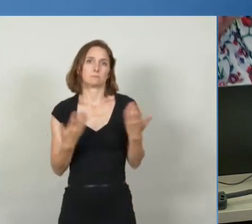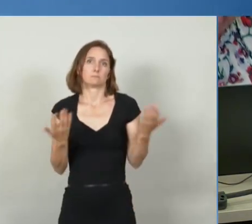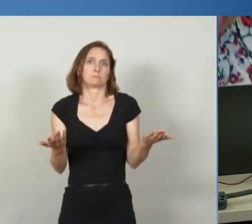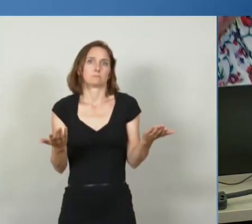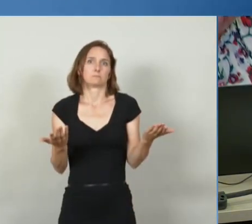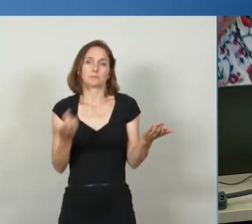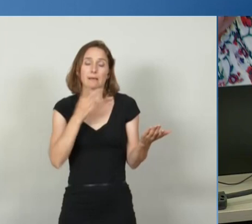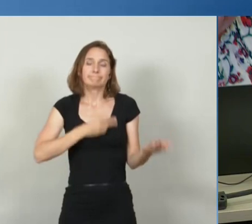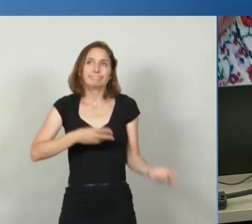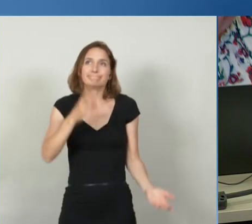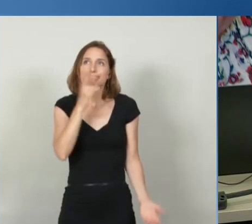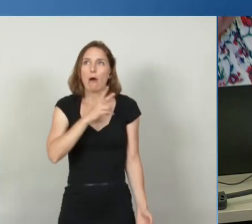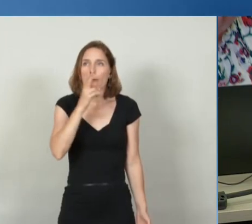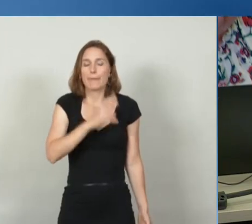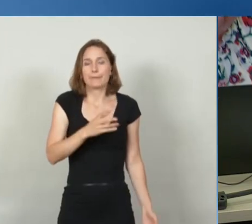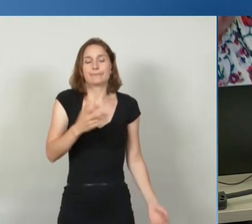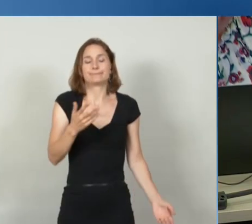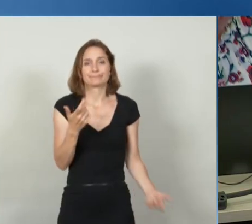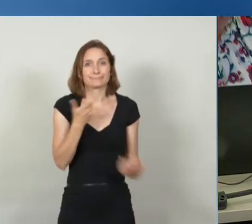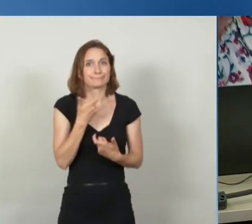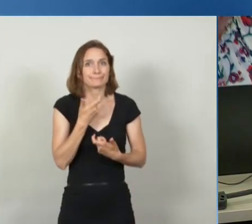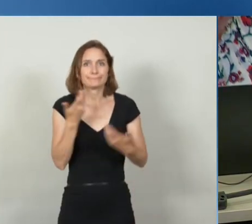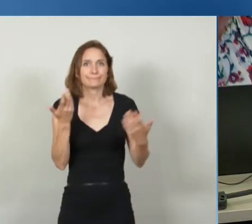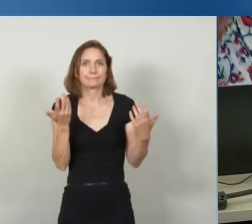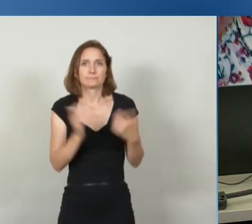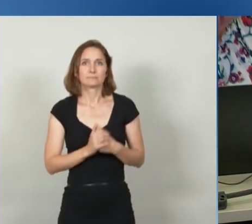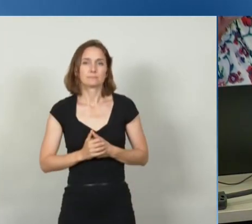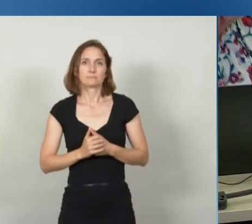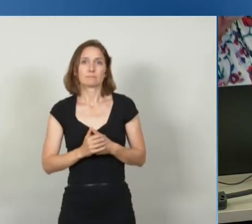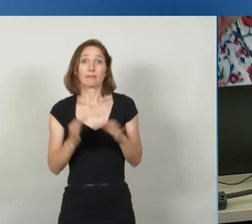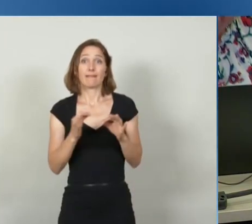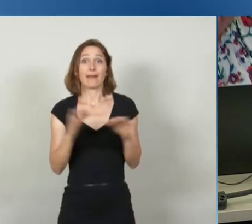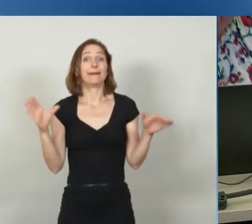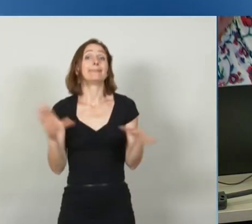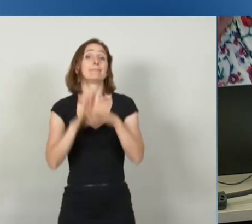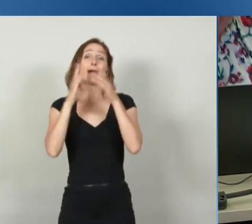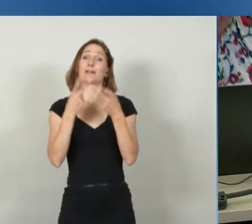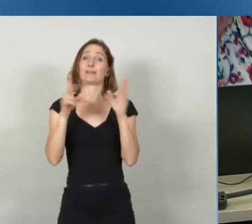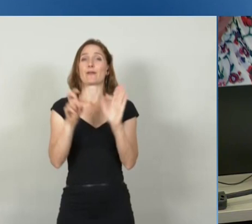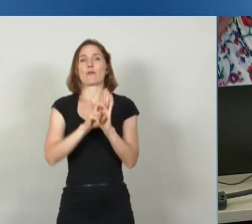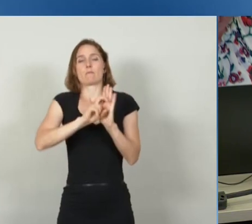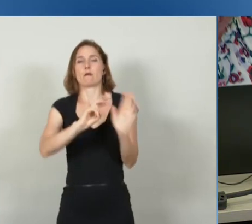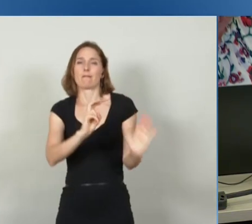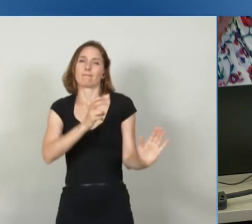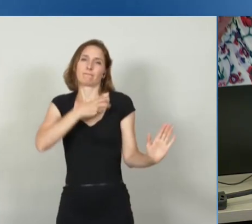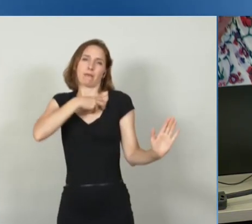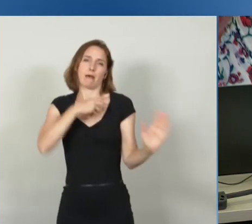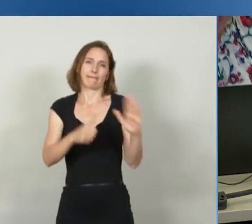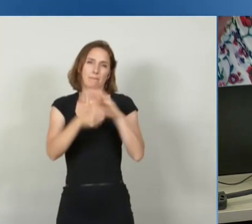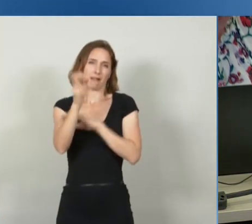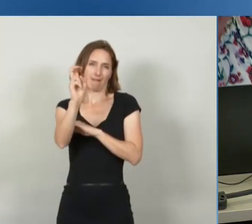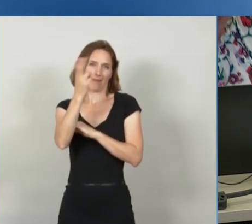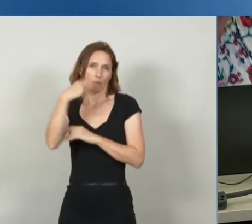très c'est très drôle et fondamentalement sur l'image de Grenoble enfin capitale verte européenne dans la presse locale